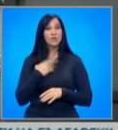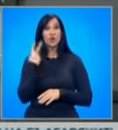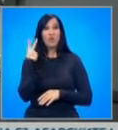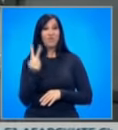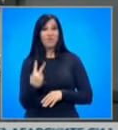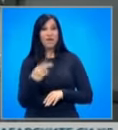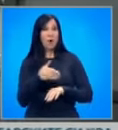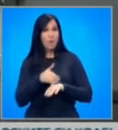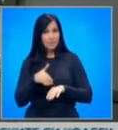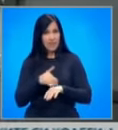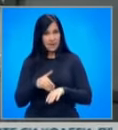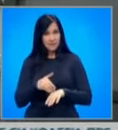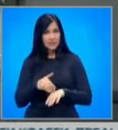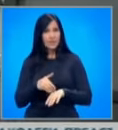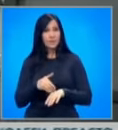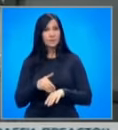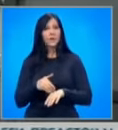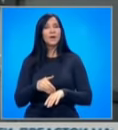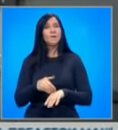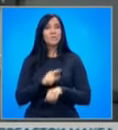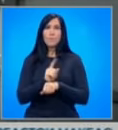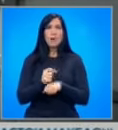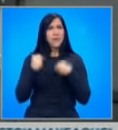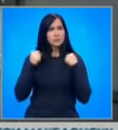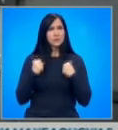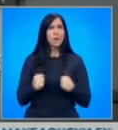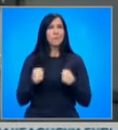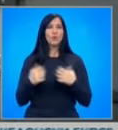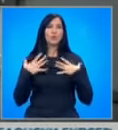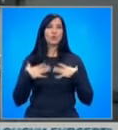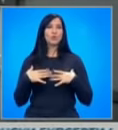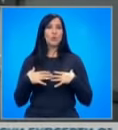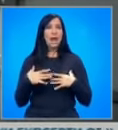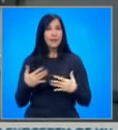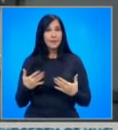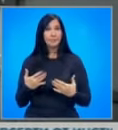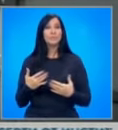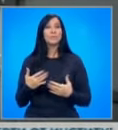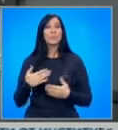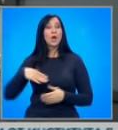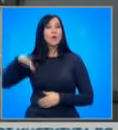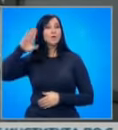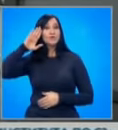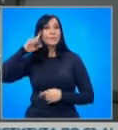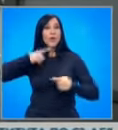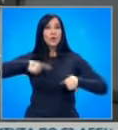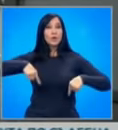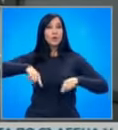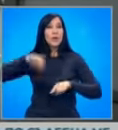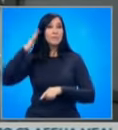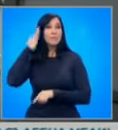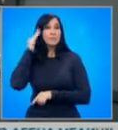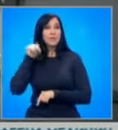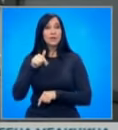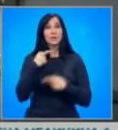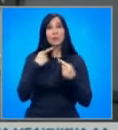две операции, е в стабилно състояние. Иначе служебният регионален